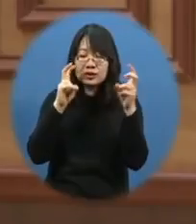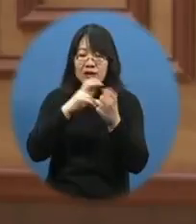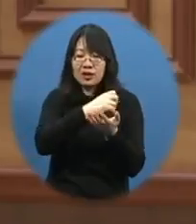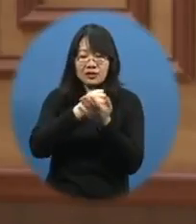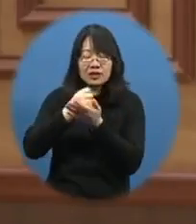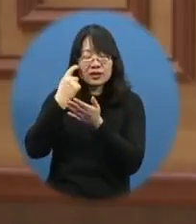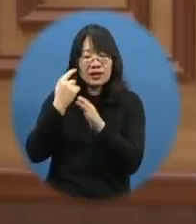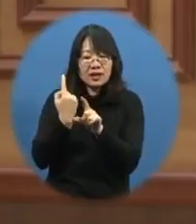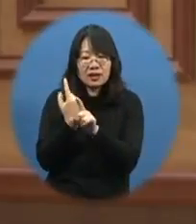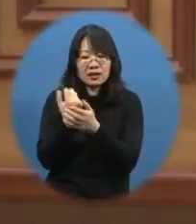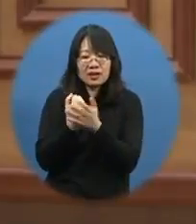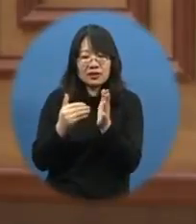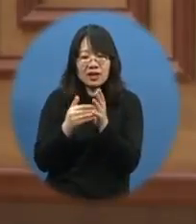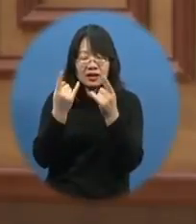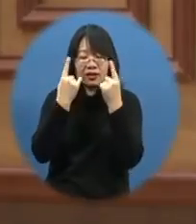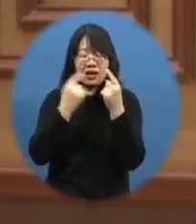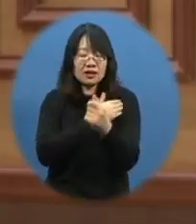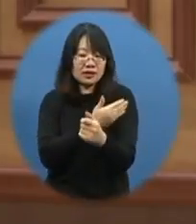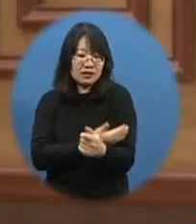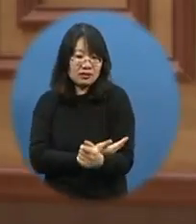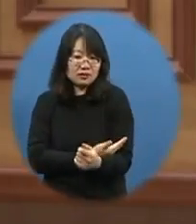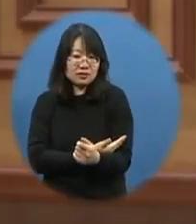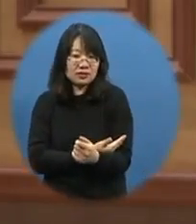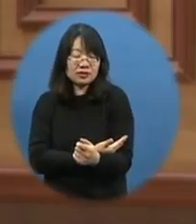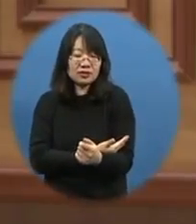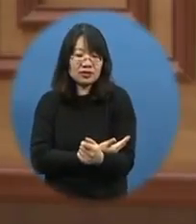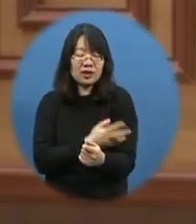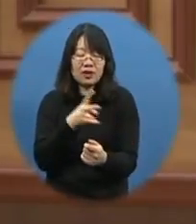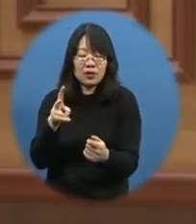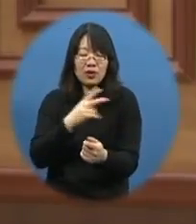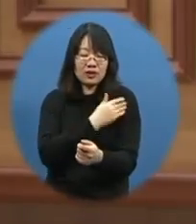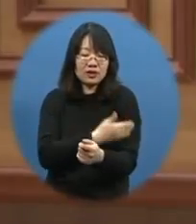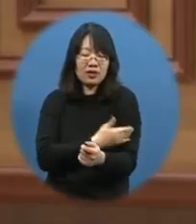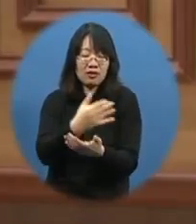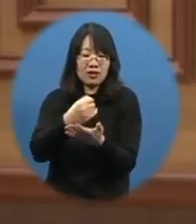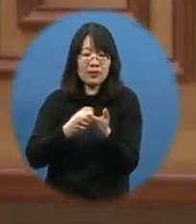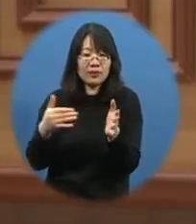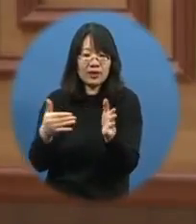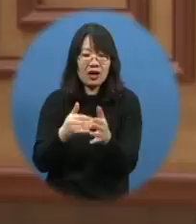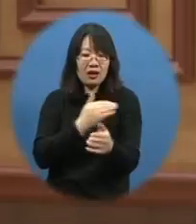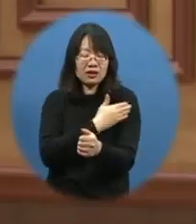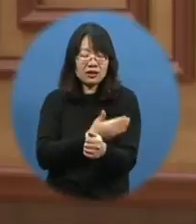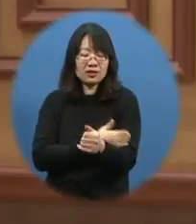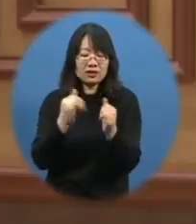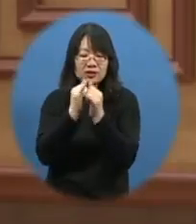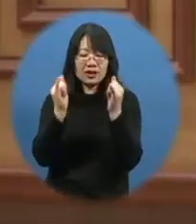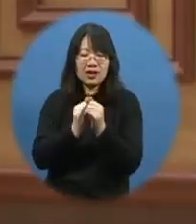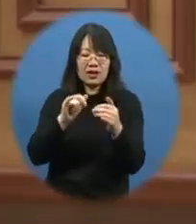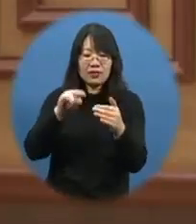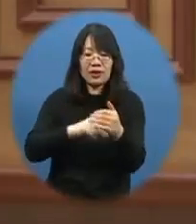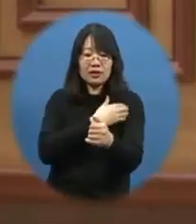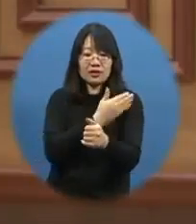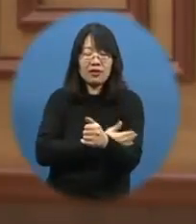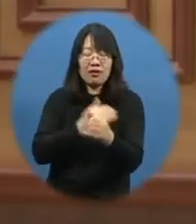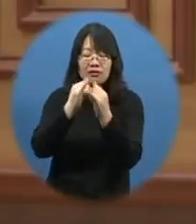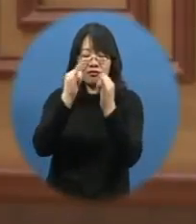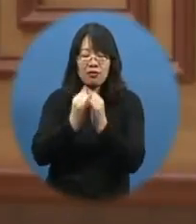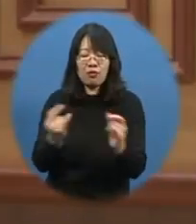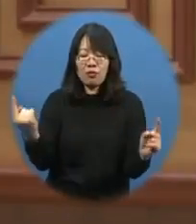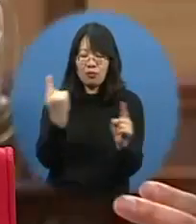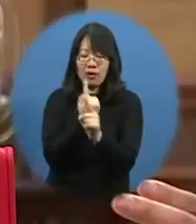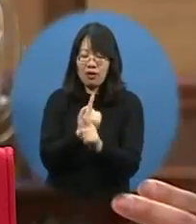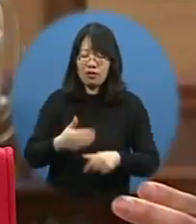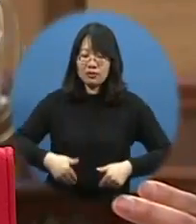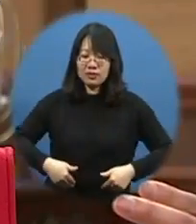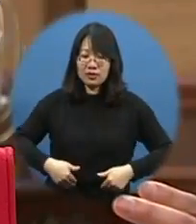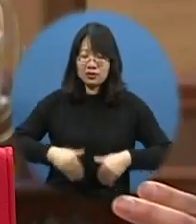갖는다라고 생각했는데 대학의 자격증이 곧 실력을 의미했는데 이 자격증 사회에서 능력 사회로 전환을 해줘야